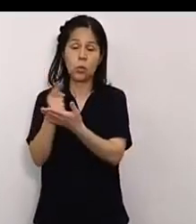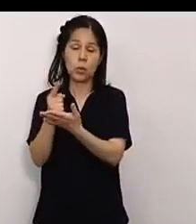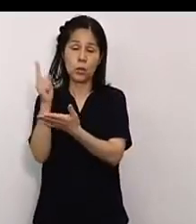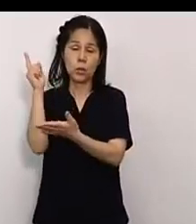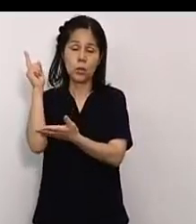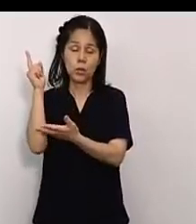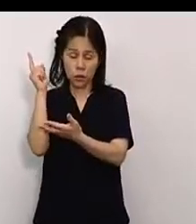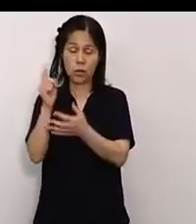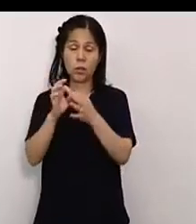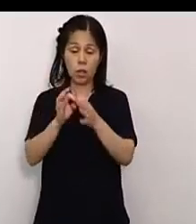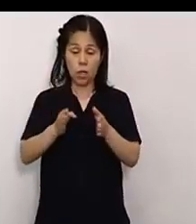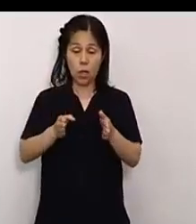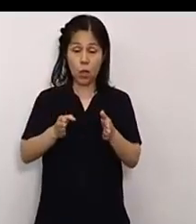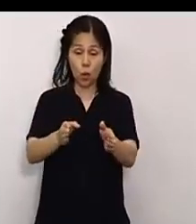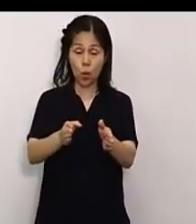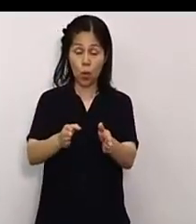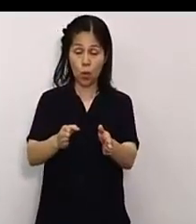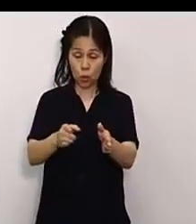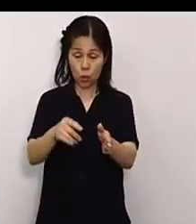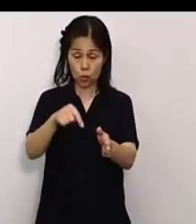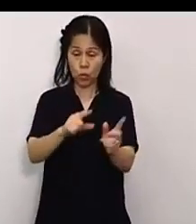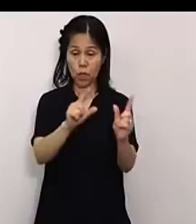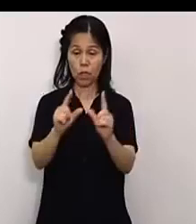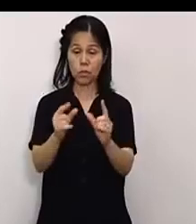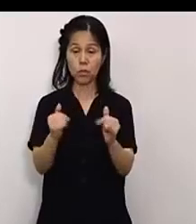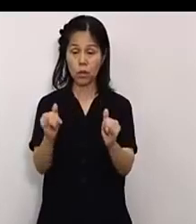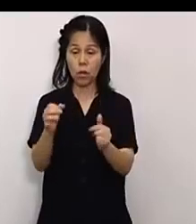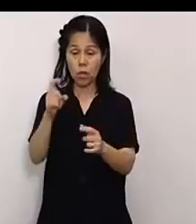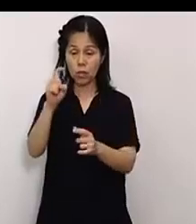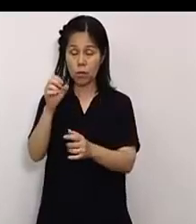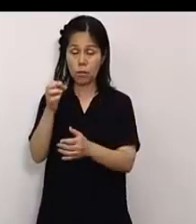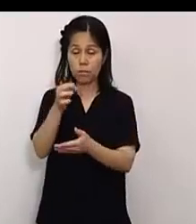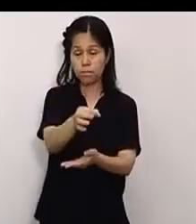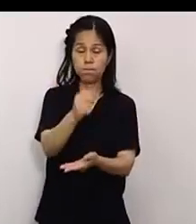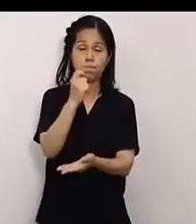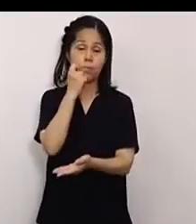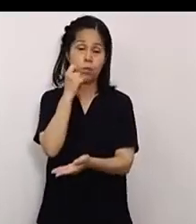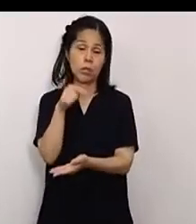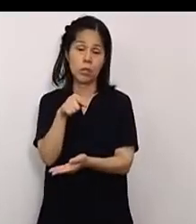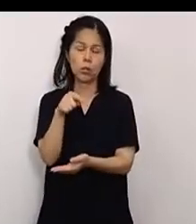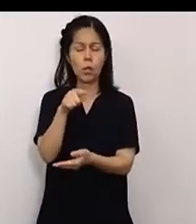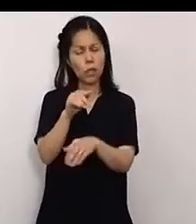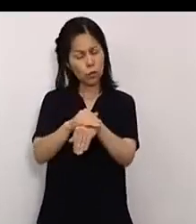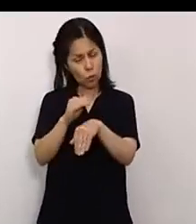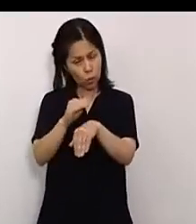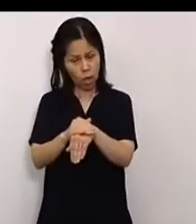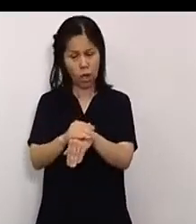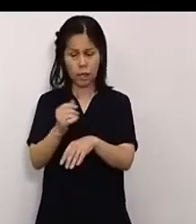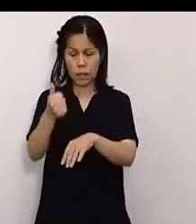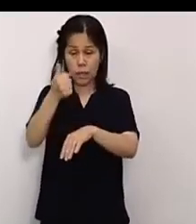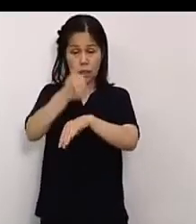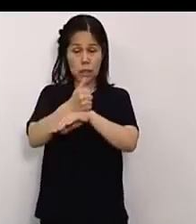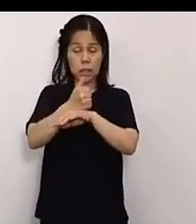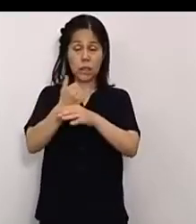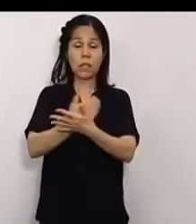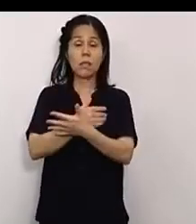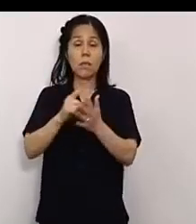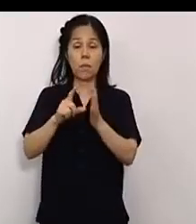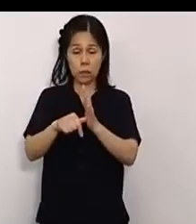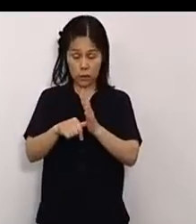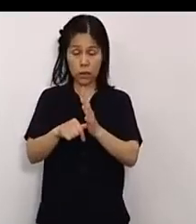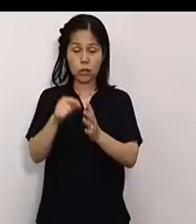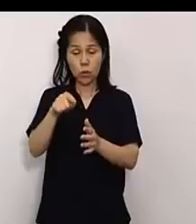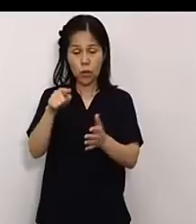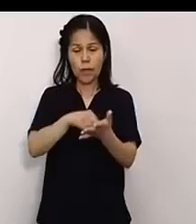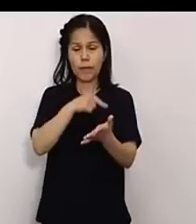になってますから、路上生活者には渡ってないんですね。でこれをなんとか私は知事になったら直ち